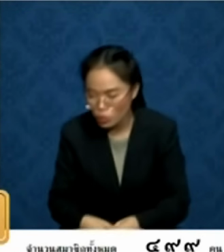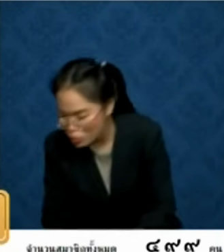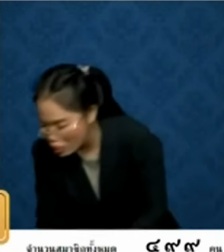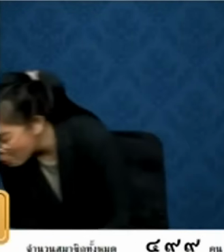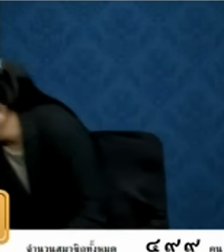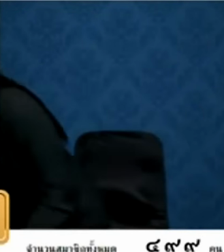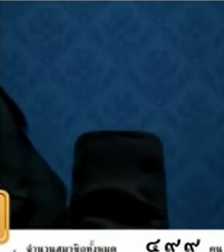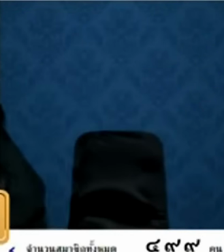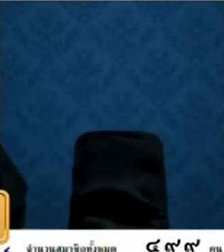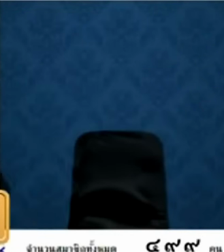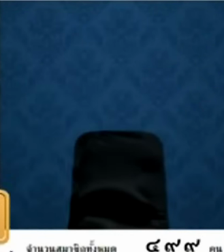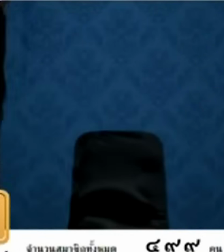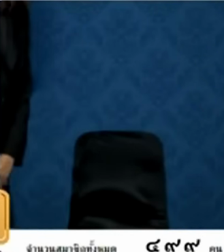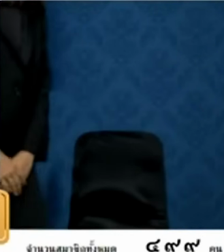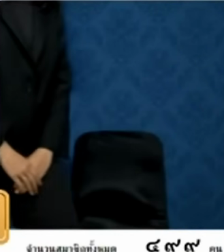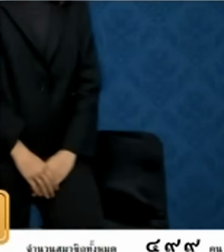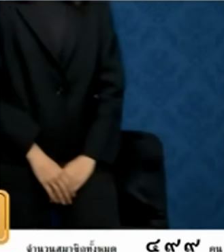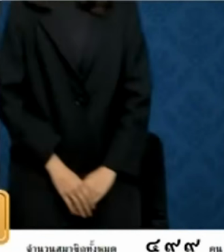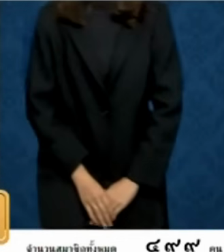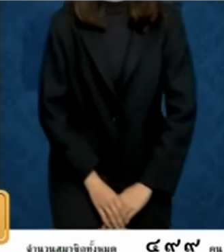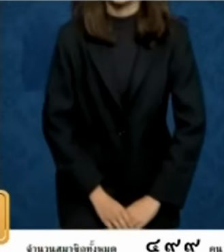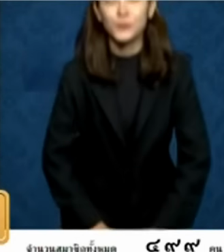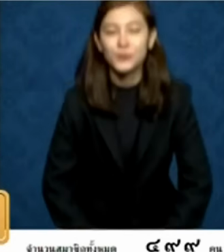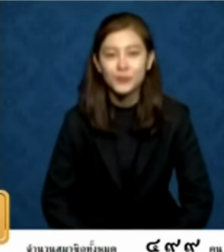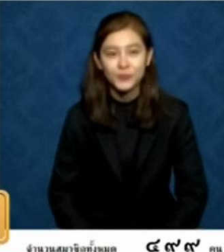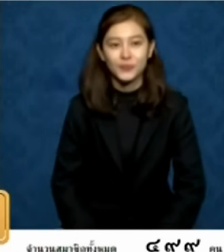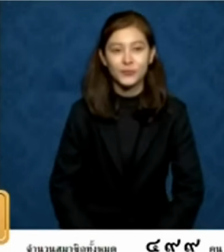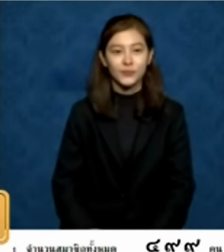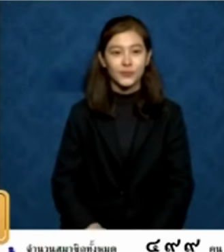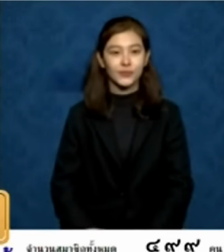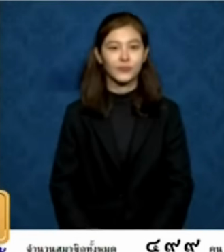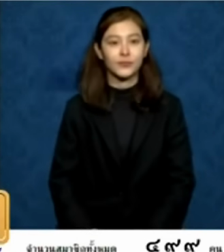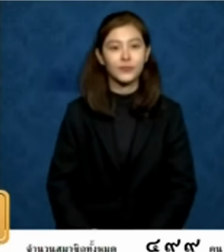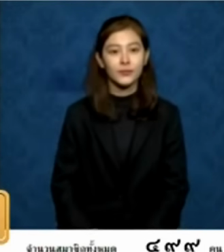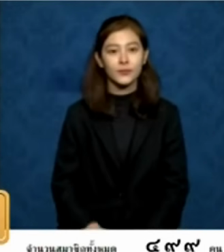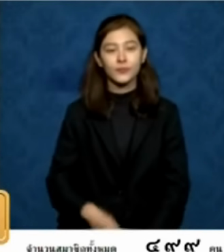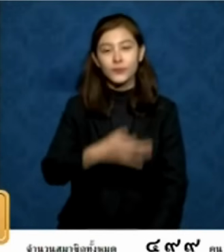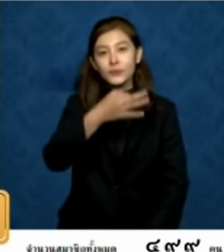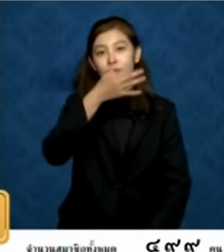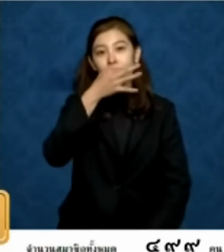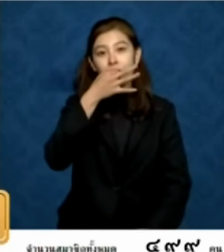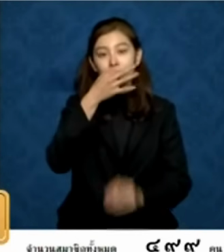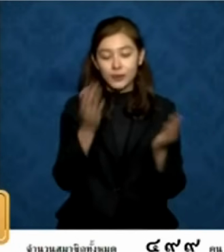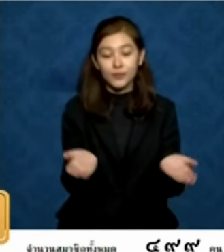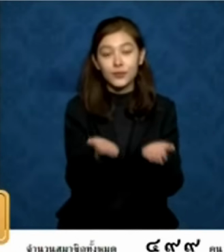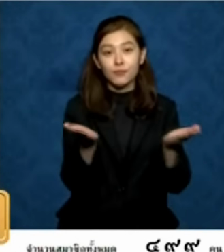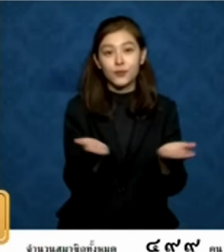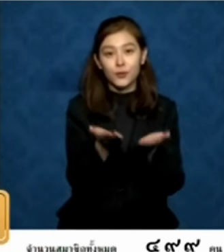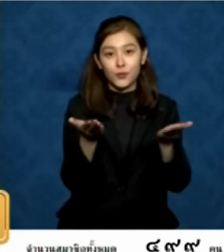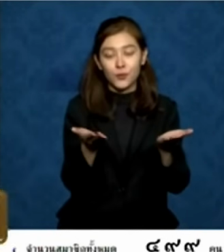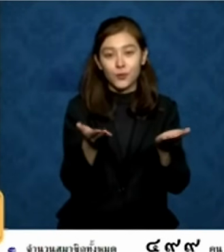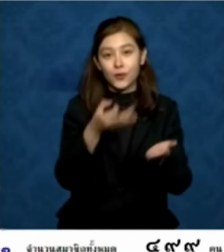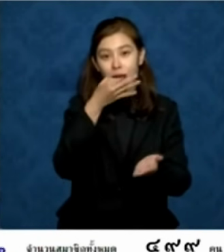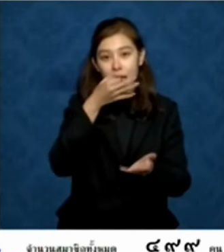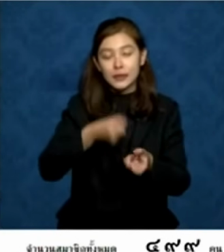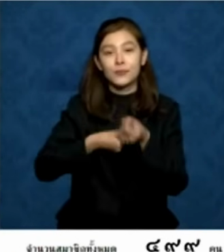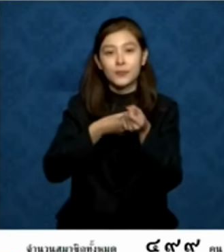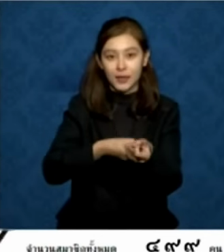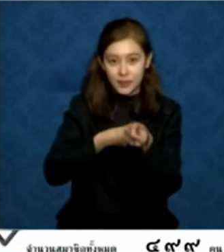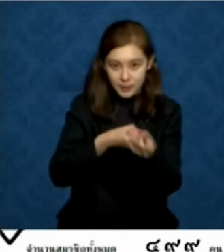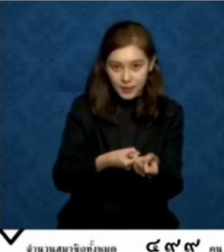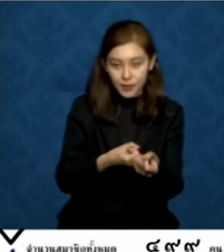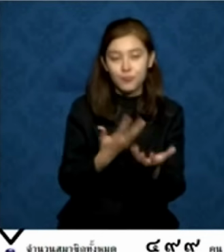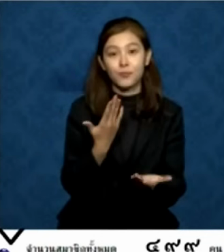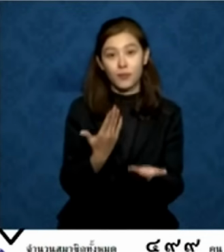สินค้าเกษตรส่งเสริมและสร้างทักษะในการประกอบอาชีพทั้งในและนอกภาคการเกษตรสนับสนุนการปลูก